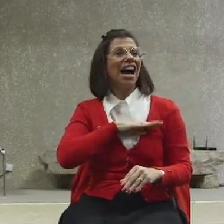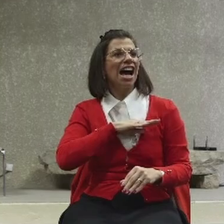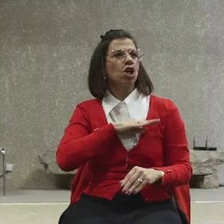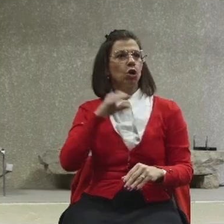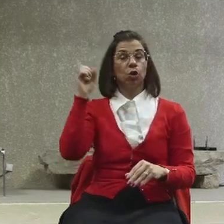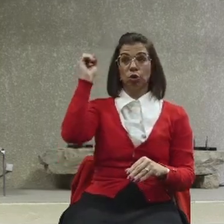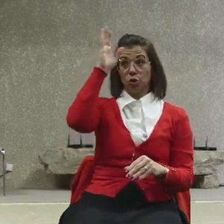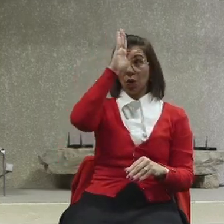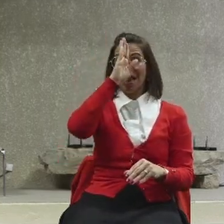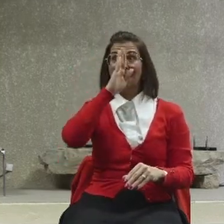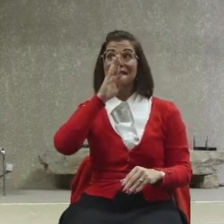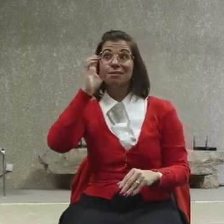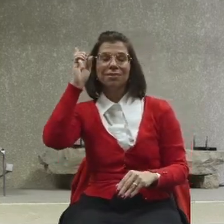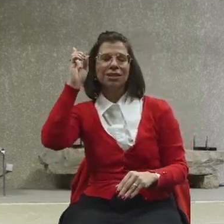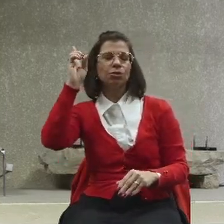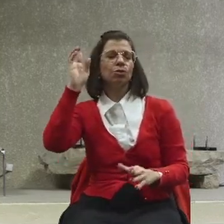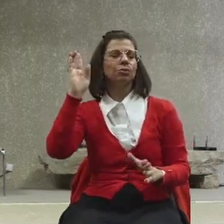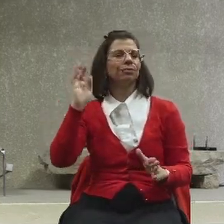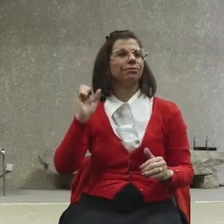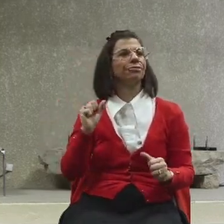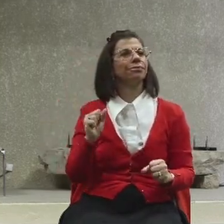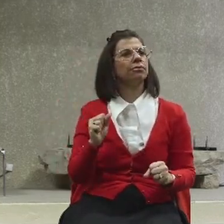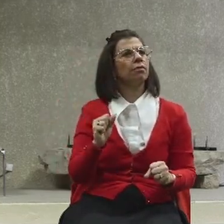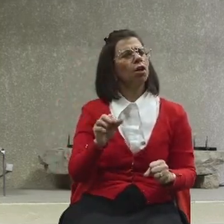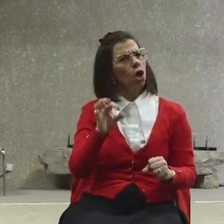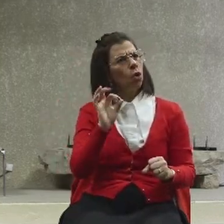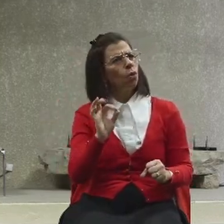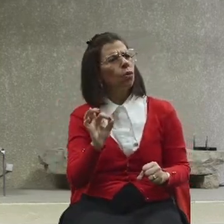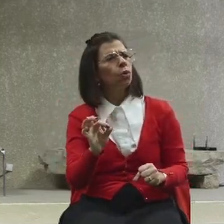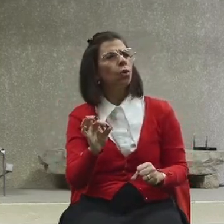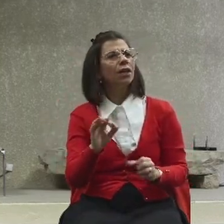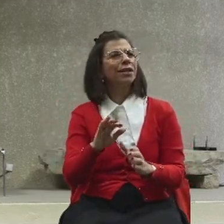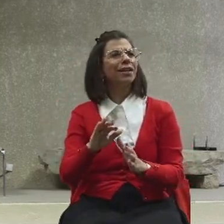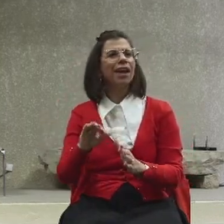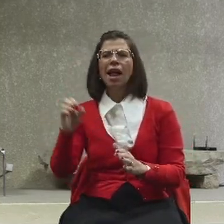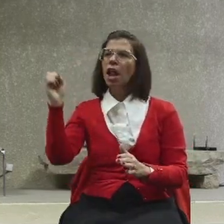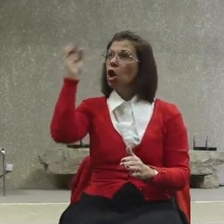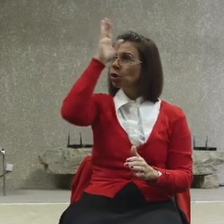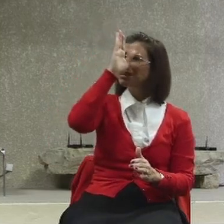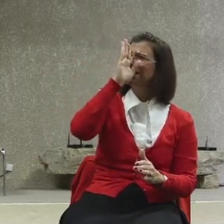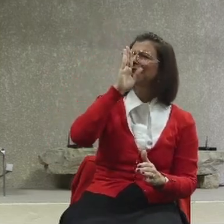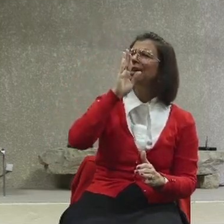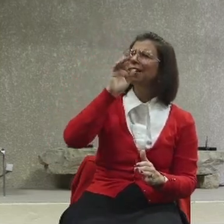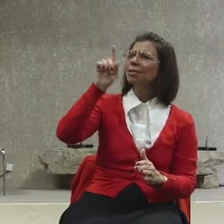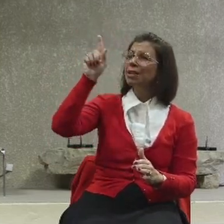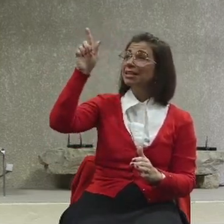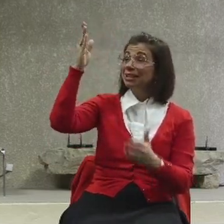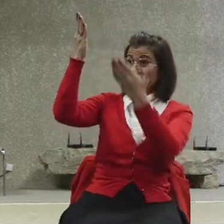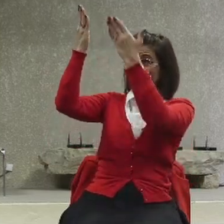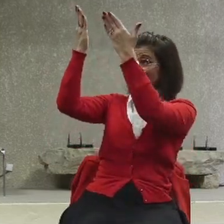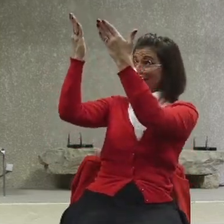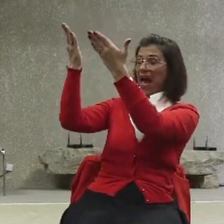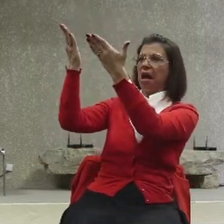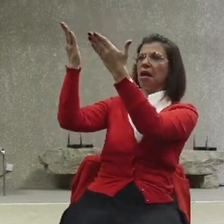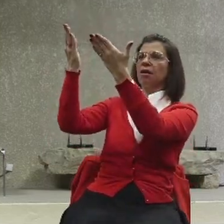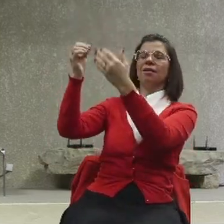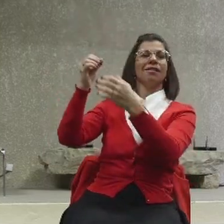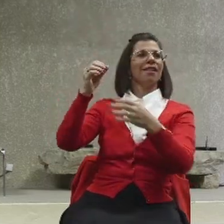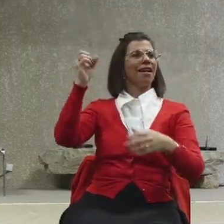délivré. Peut-être que le souvenir va rester, mais ça ne fait plus mal. La douleur s'en